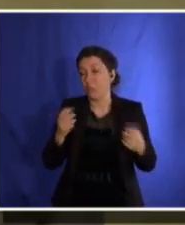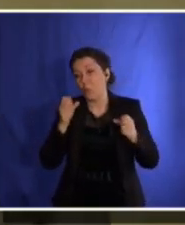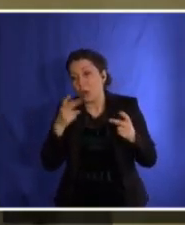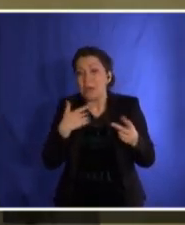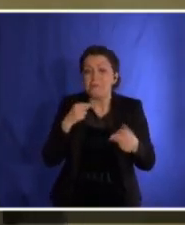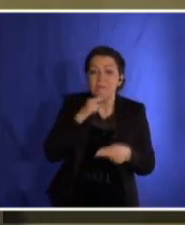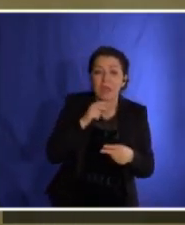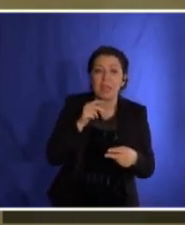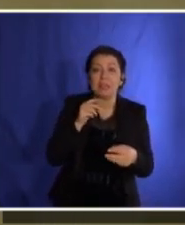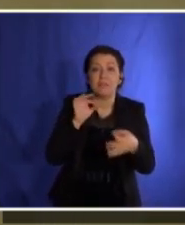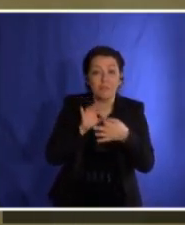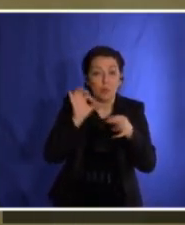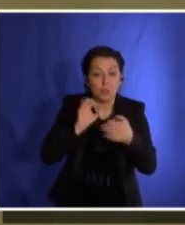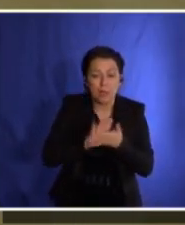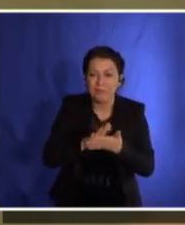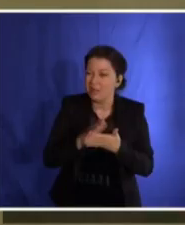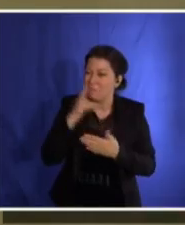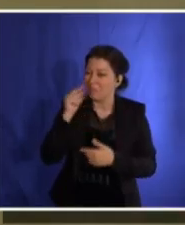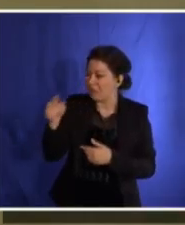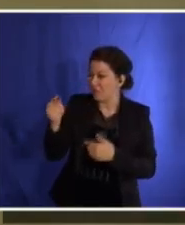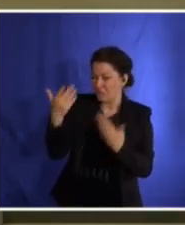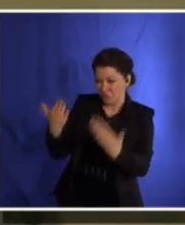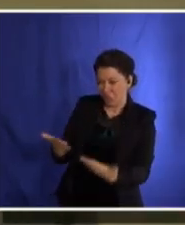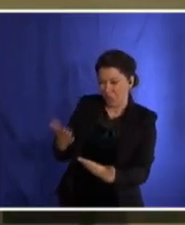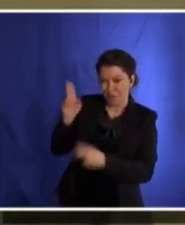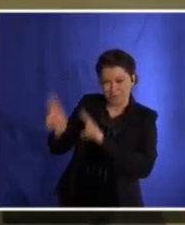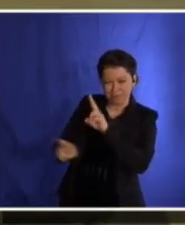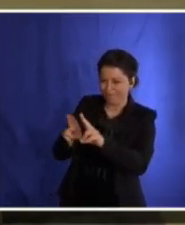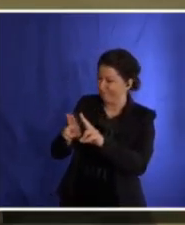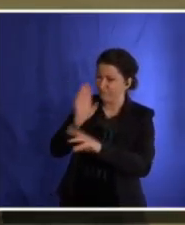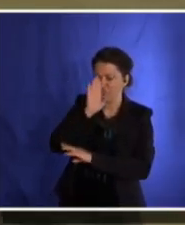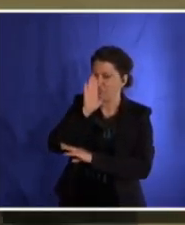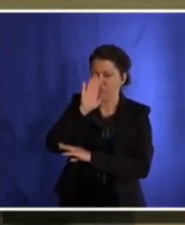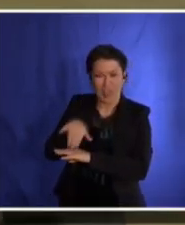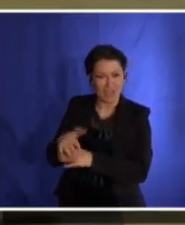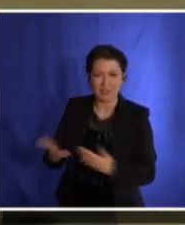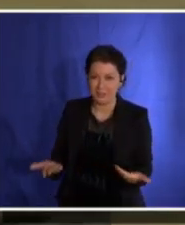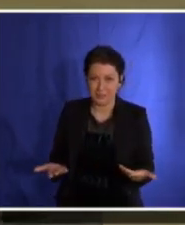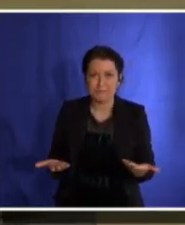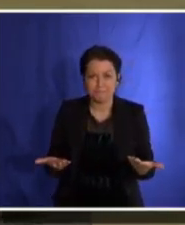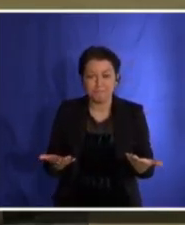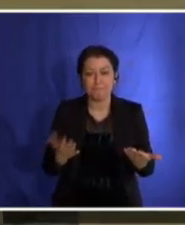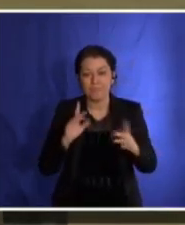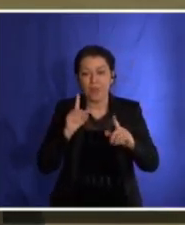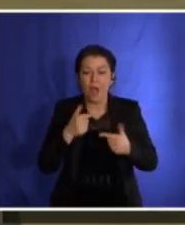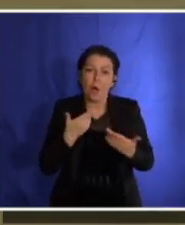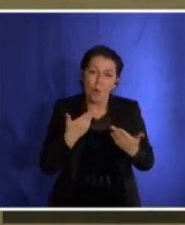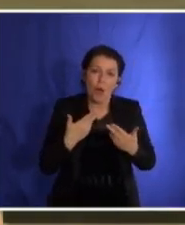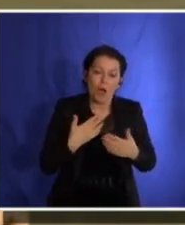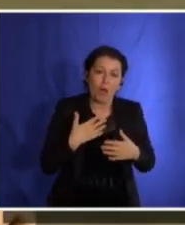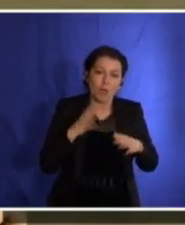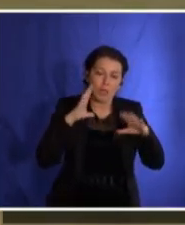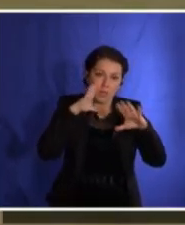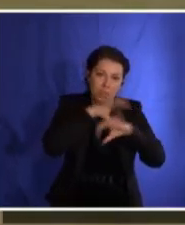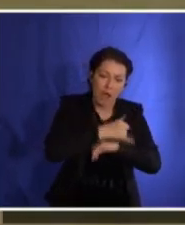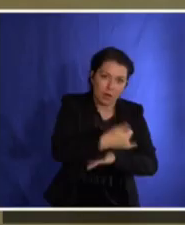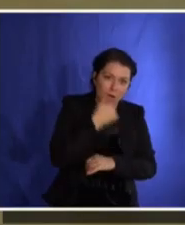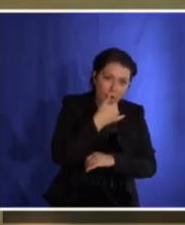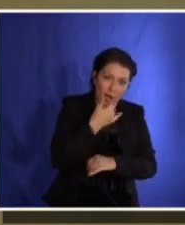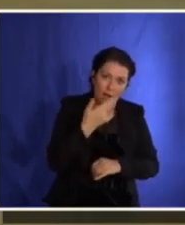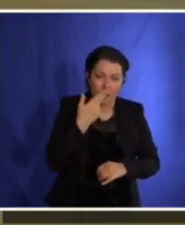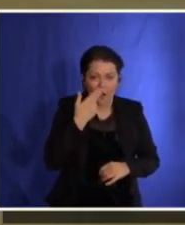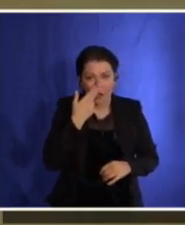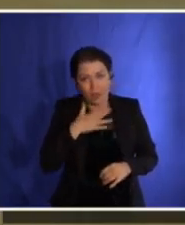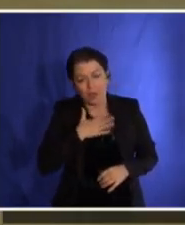ist es menschenverachtend und schlecht. Und neben der angenehmen nächtlichen Telefonanrufe, die wir alle so schätzen,